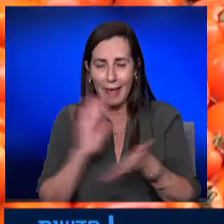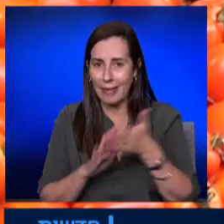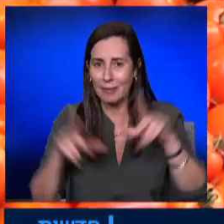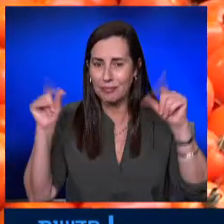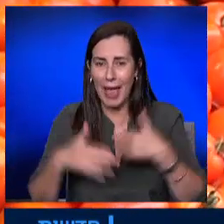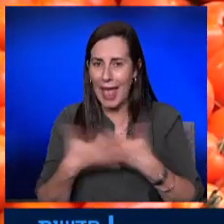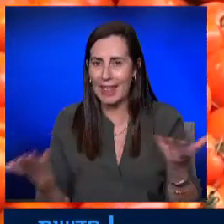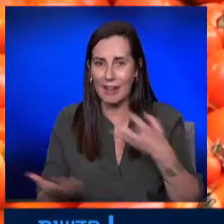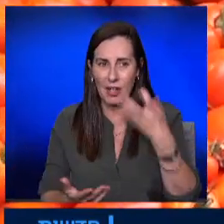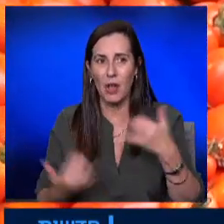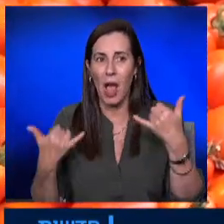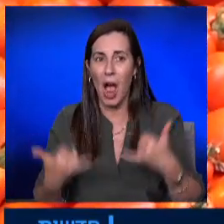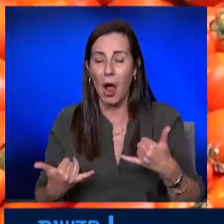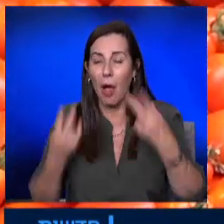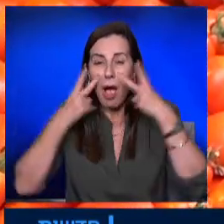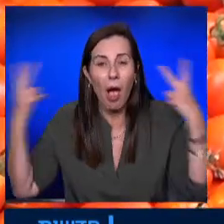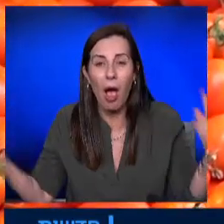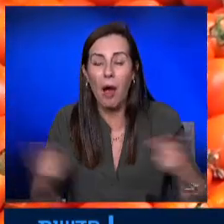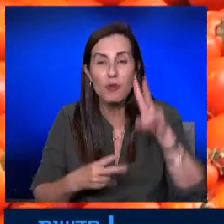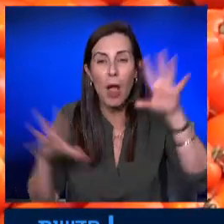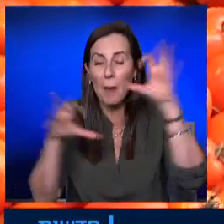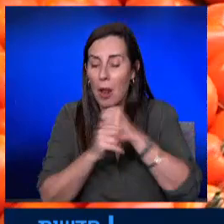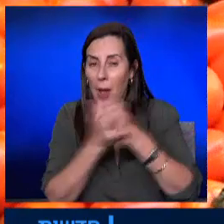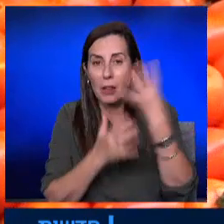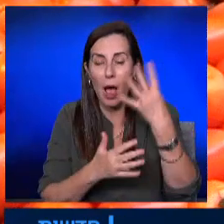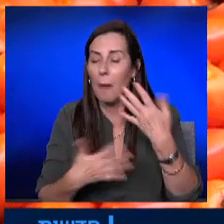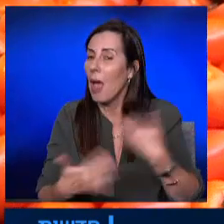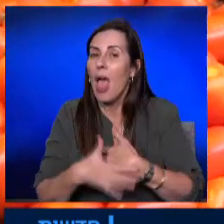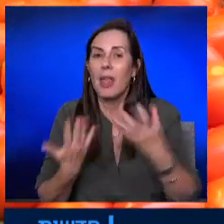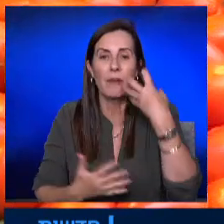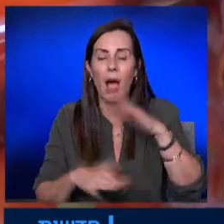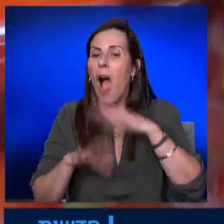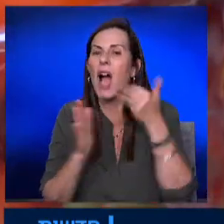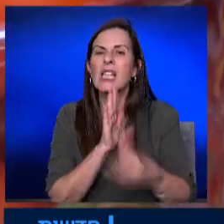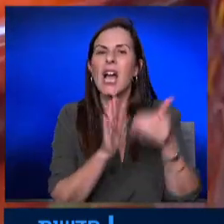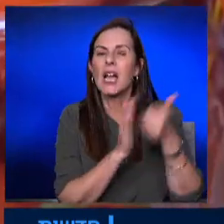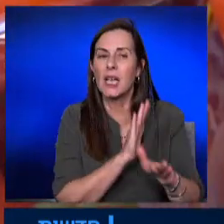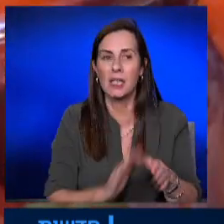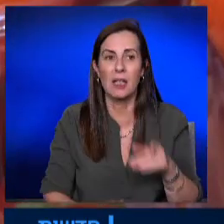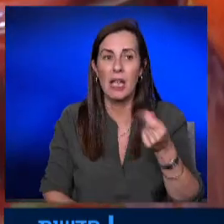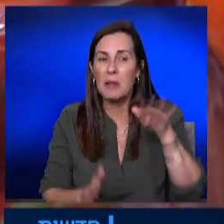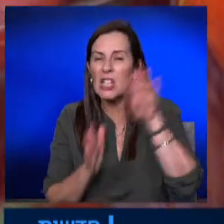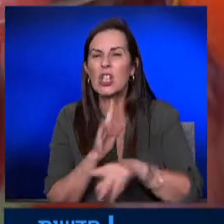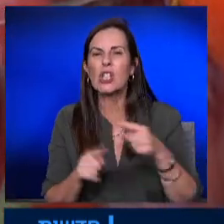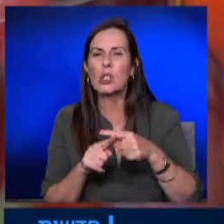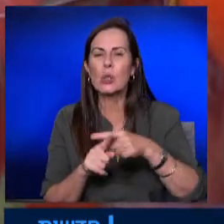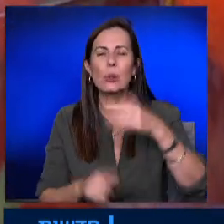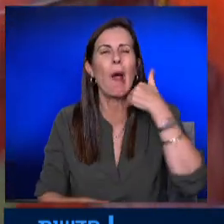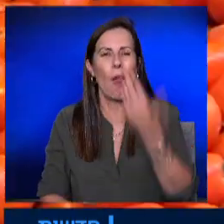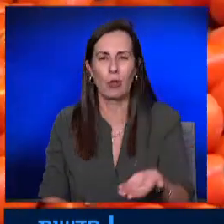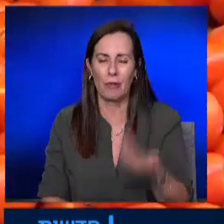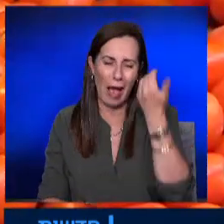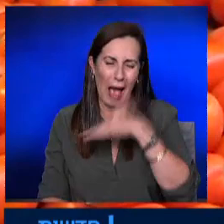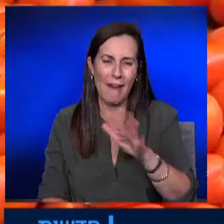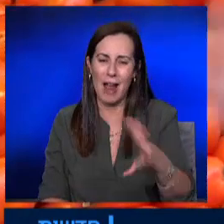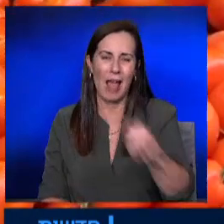בסטנאות. היום חרשתי לשוק מ-2 בלילה עד 4. אין, הכל חסר. אם יש זו, זה סוג ג', לא סוג ב', חבל להרים